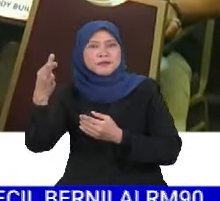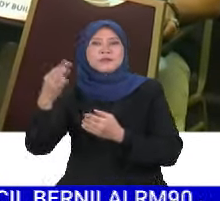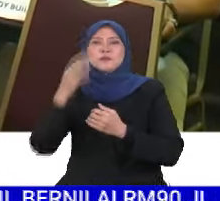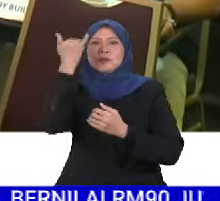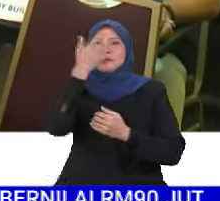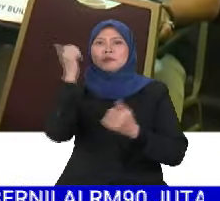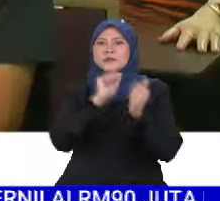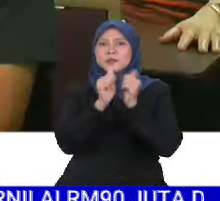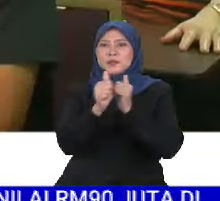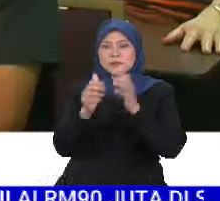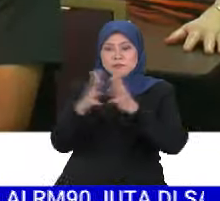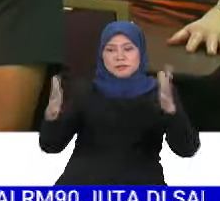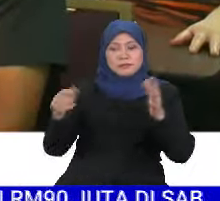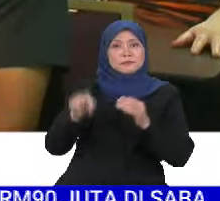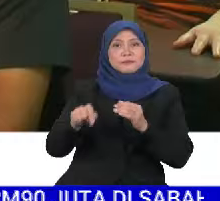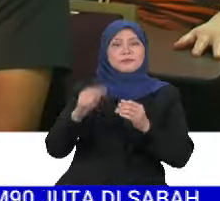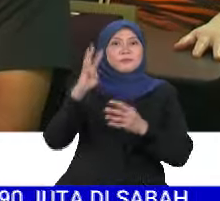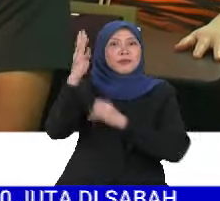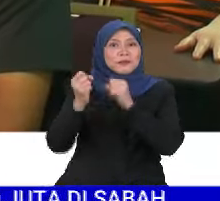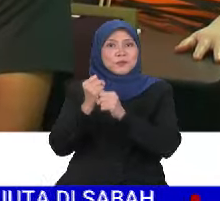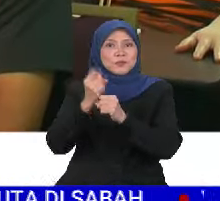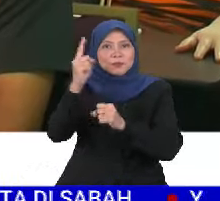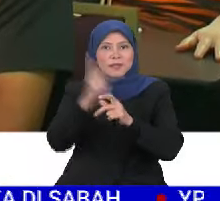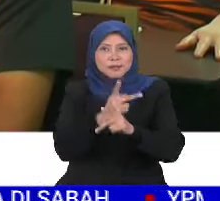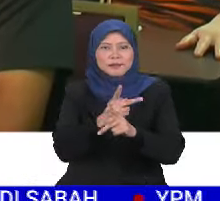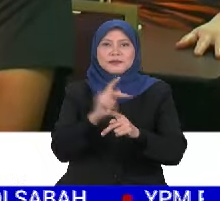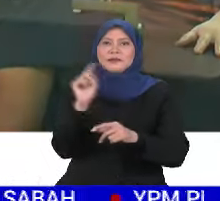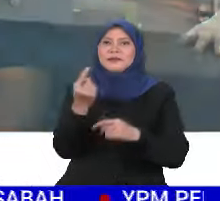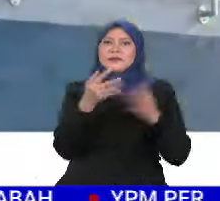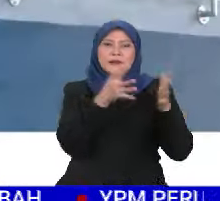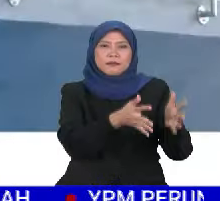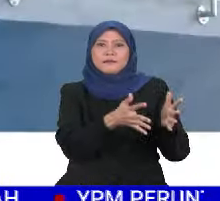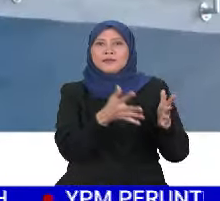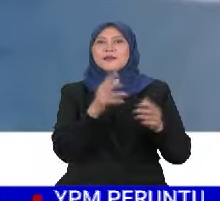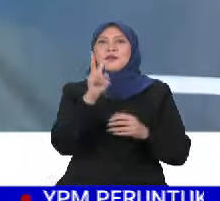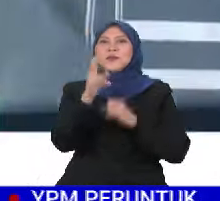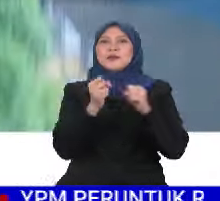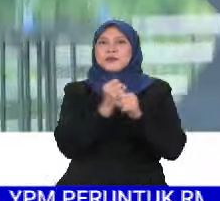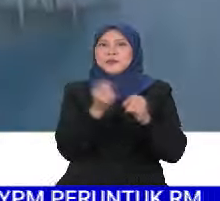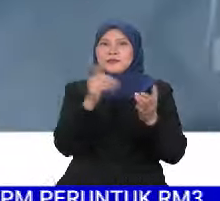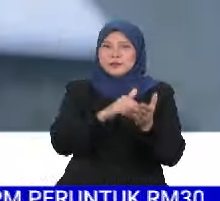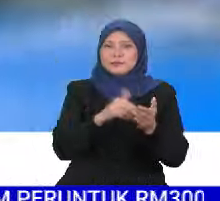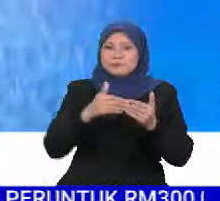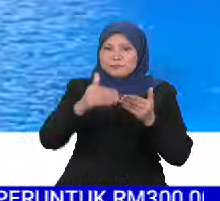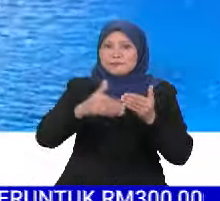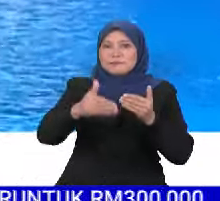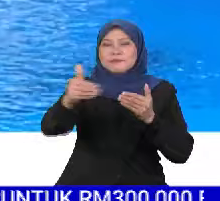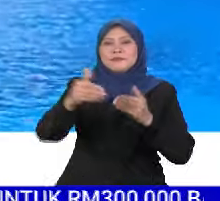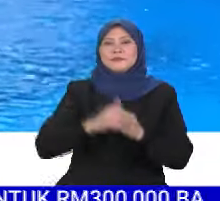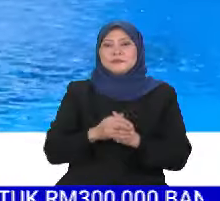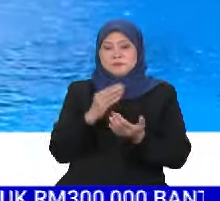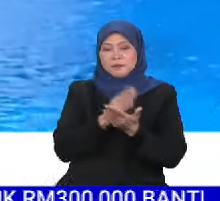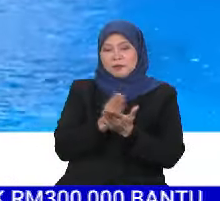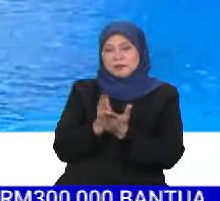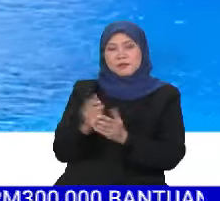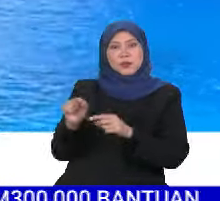terbesar dunia yang diadakan 4 tahun sekali itu kini hanya berbagi kurang 2 tahun lagi baja tersebut akan digunakan